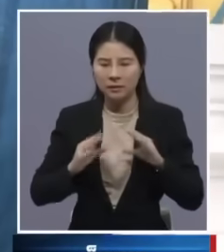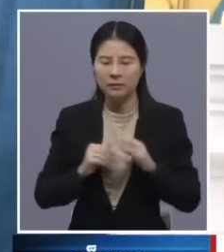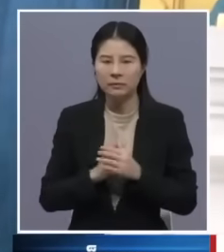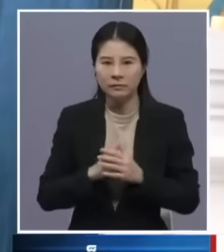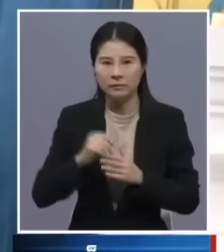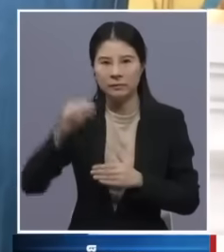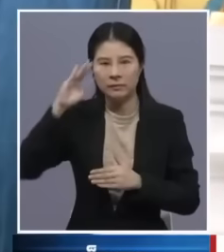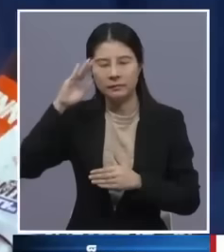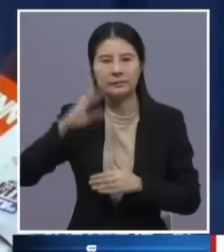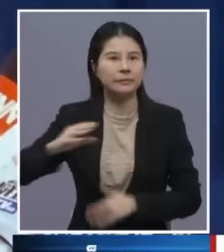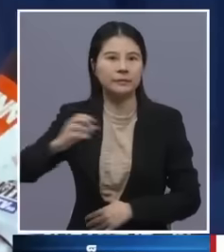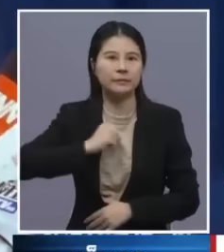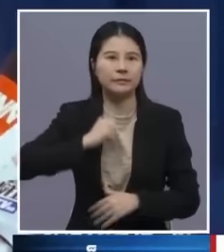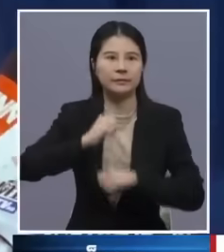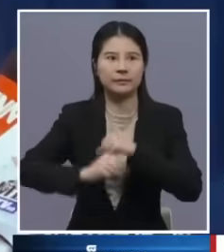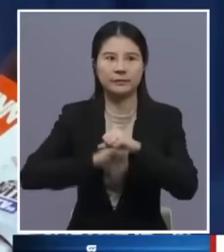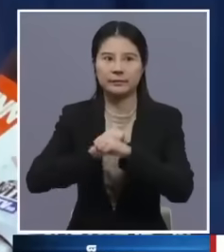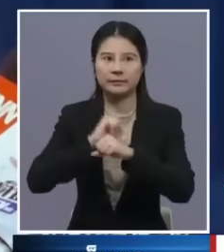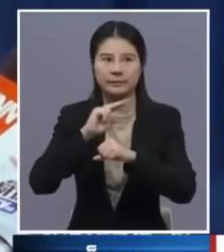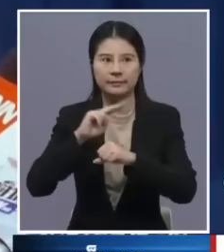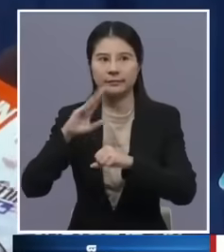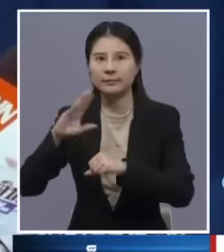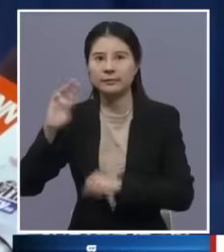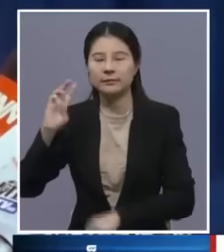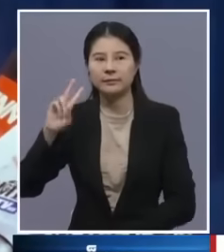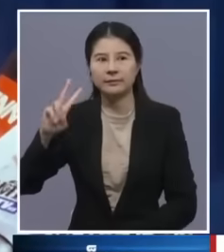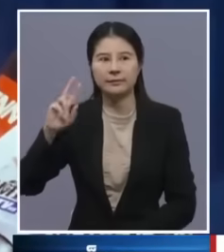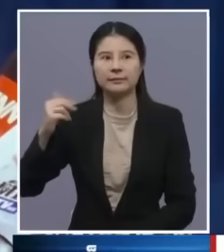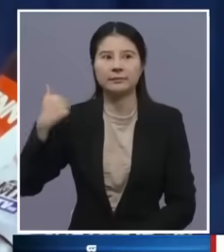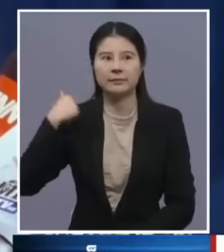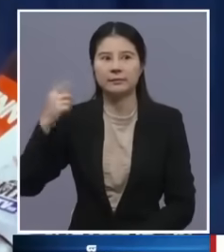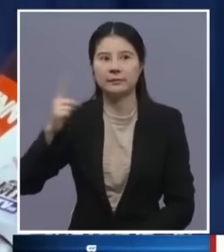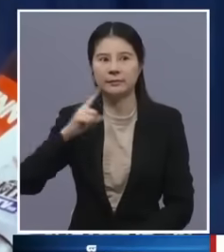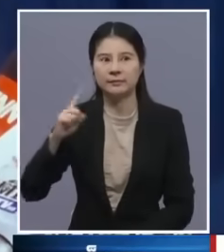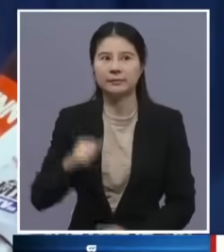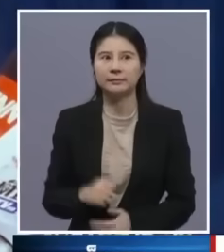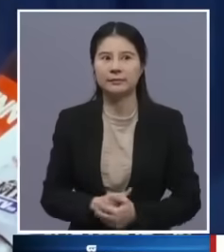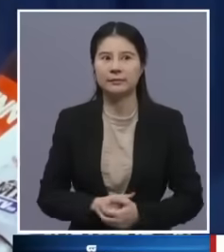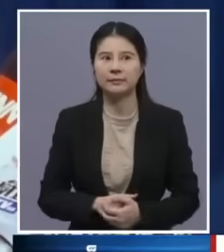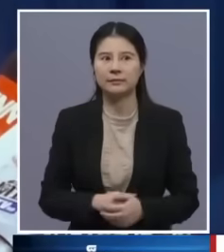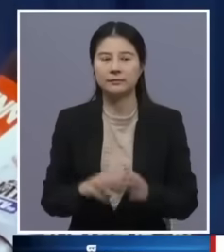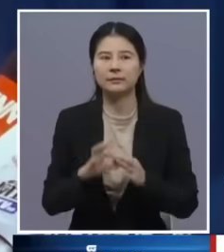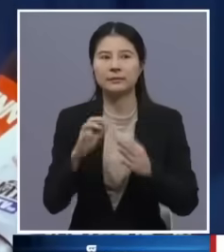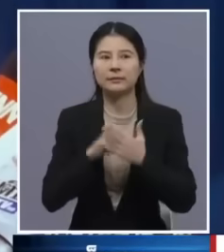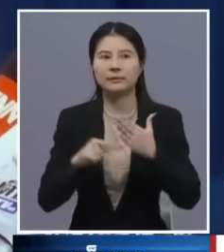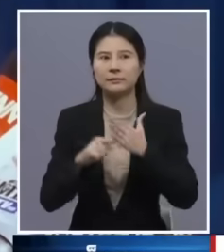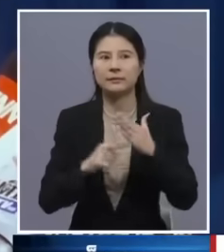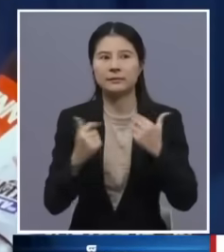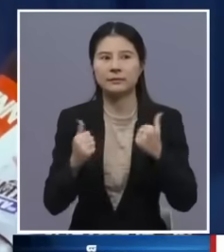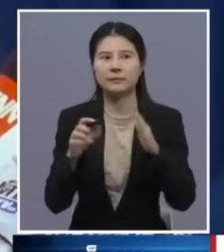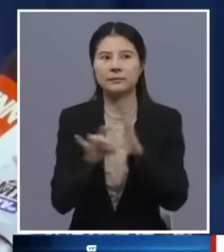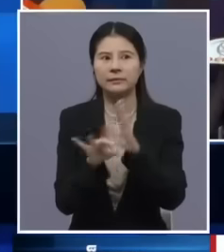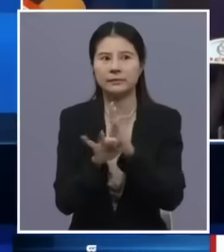ามีบทเรียนมาแล้วในช่วงปี2562แล้วผลที่มันออกมามันก็ออกมาในการเลือกตั้งครั้งล่าสุดนี่เ